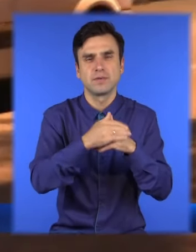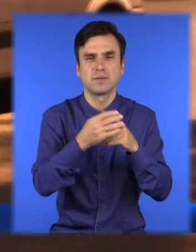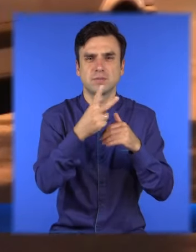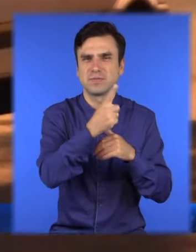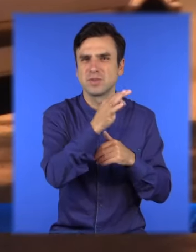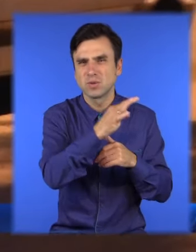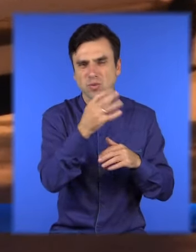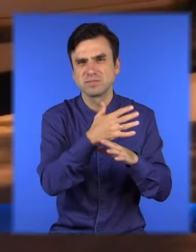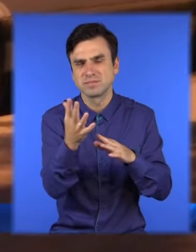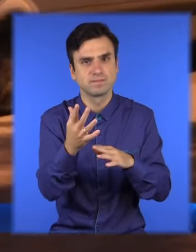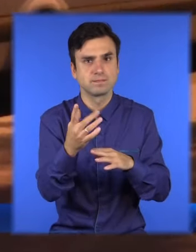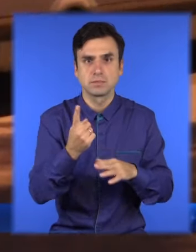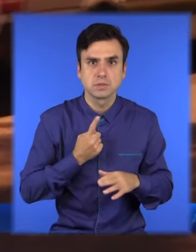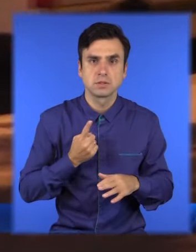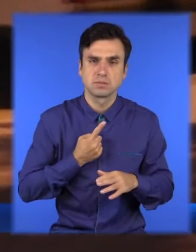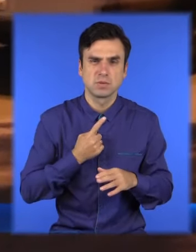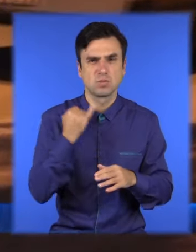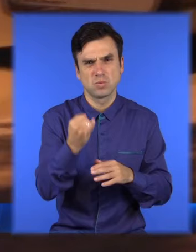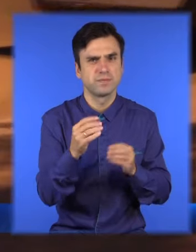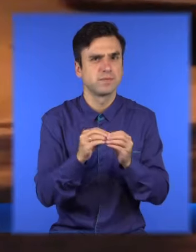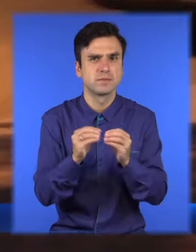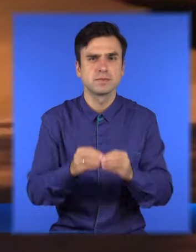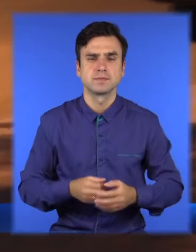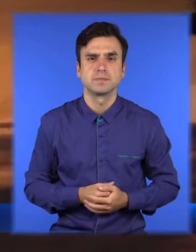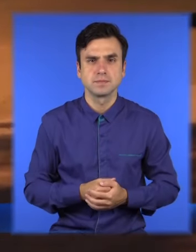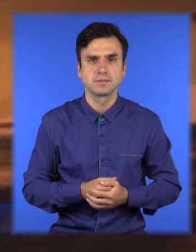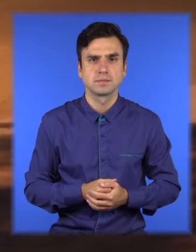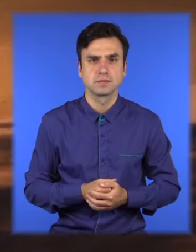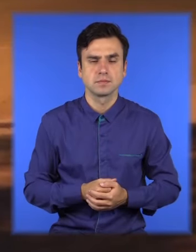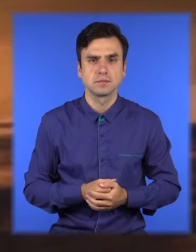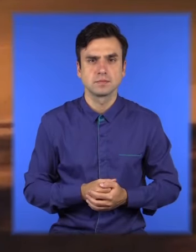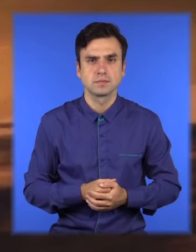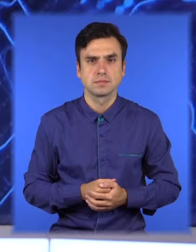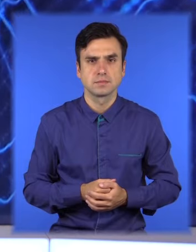свою маршрутку. Олена Трунова, Олег Нікітін, Перший міський.